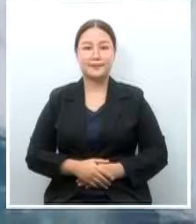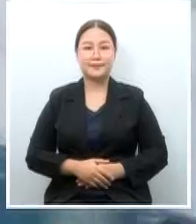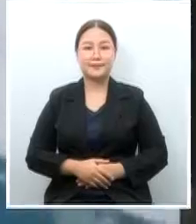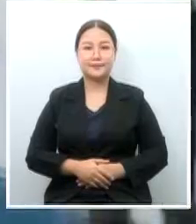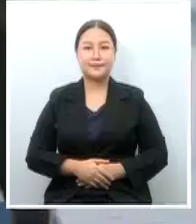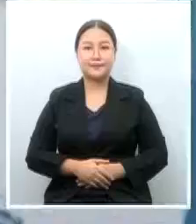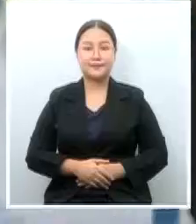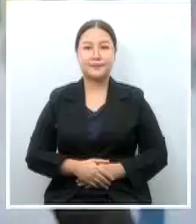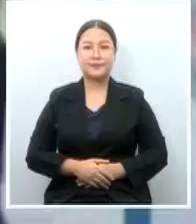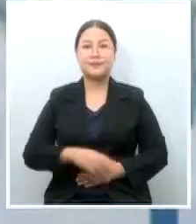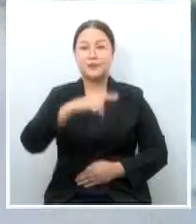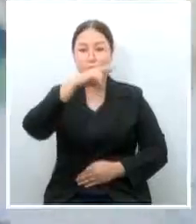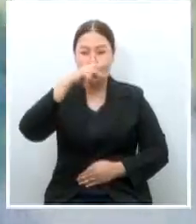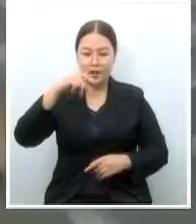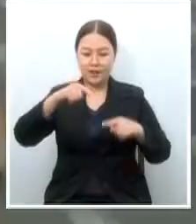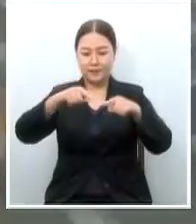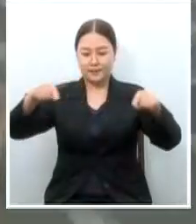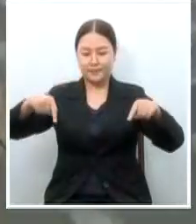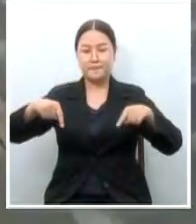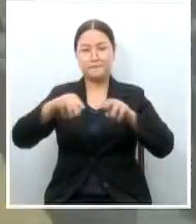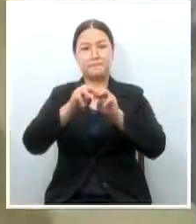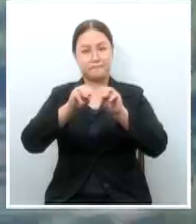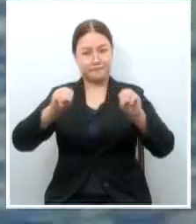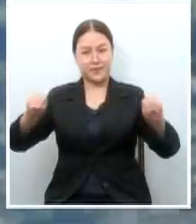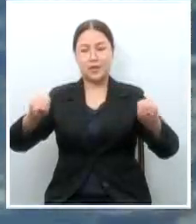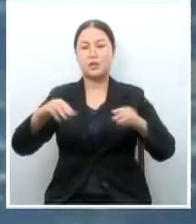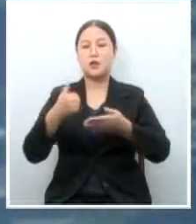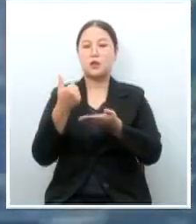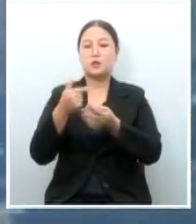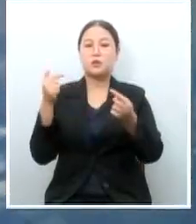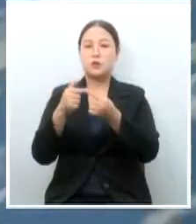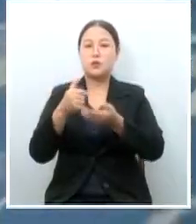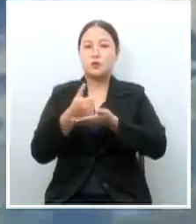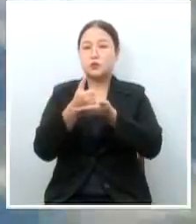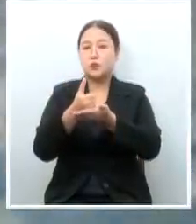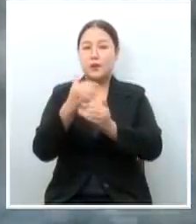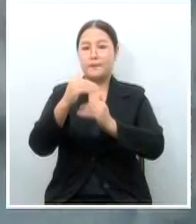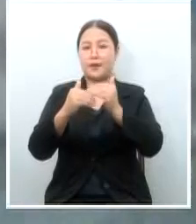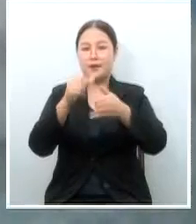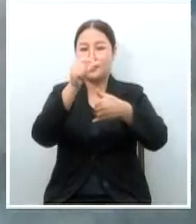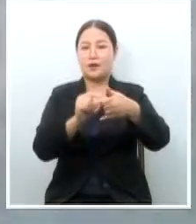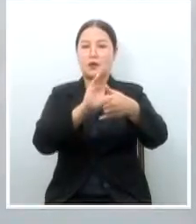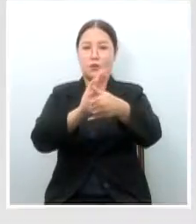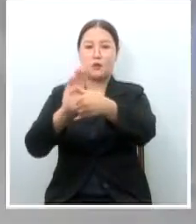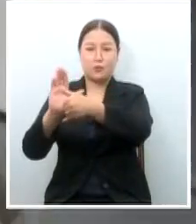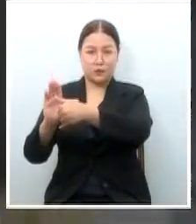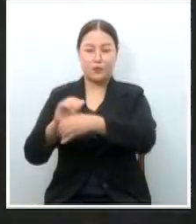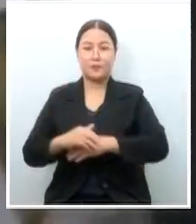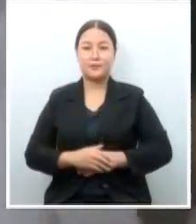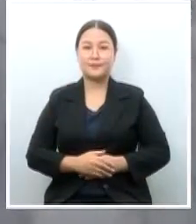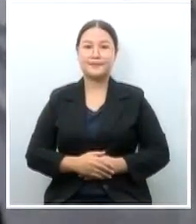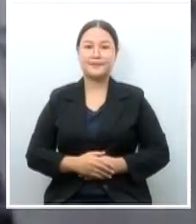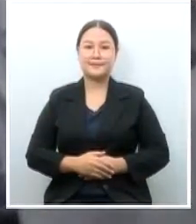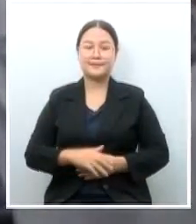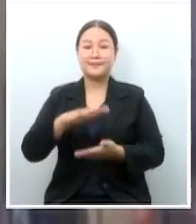และสระว่ายน้ำขนาดมาตรฐานเพื่อส่งเสริมศักยภาพของผู้เรียนอย่างรอบด้านโรงเรียนวัดราชโอร